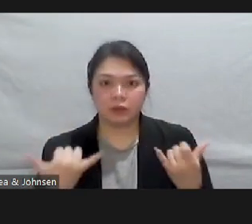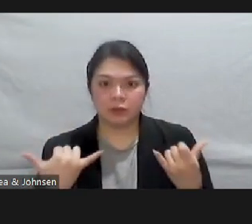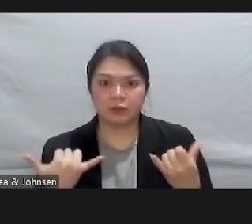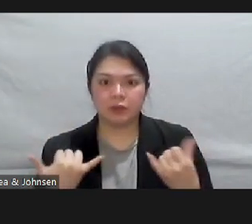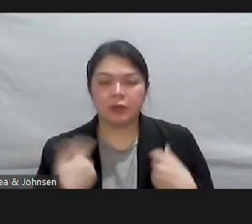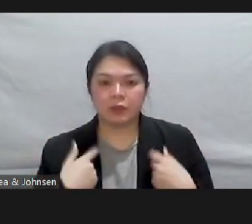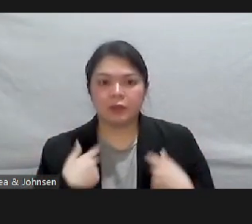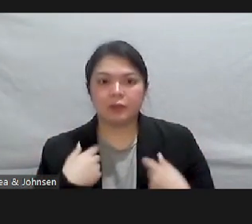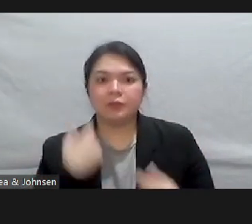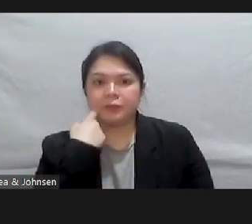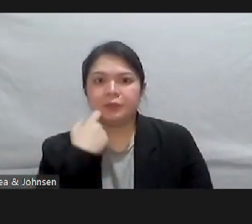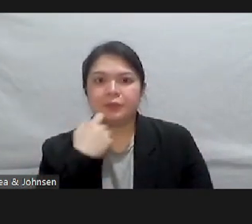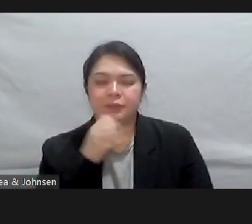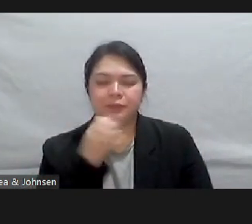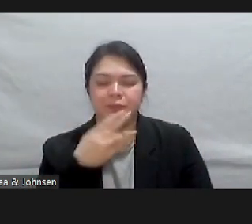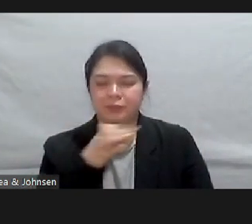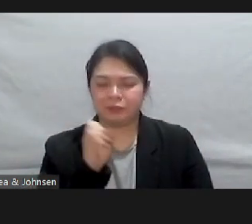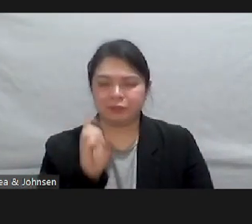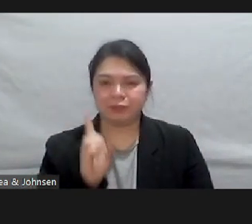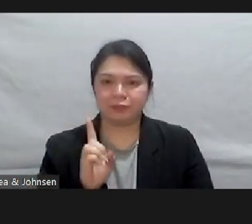Ma'am Ched, no,